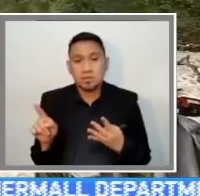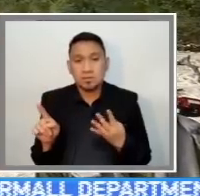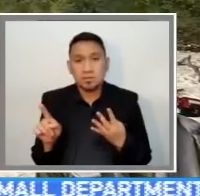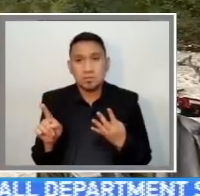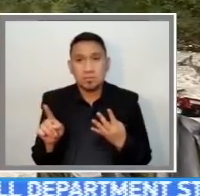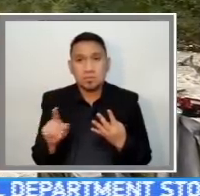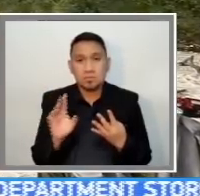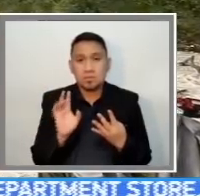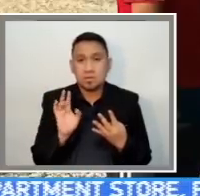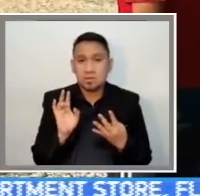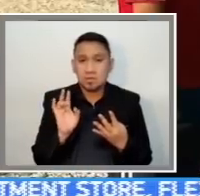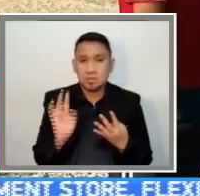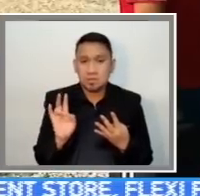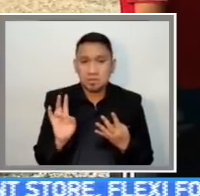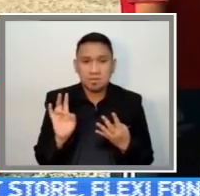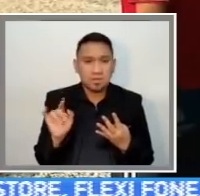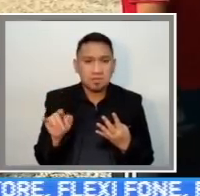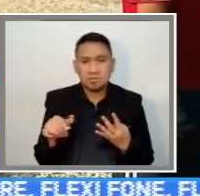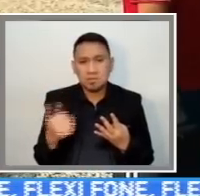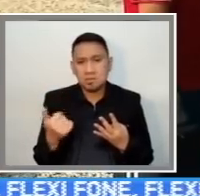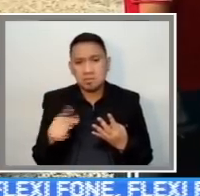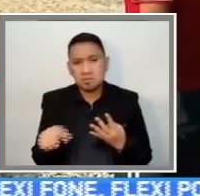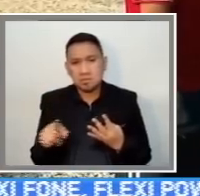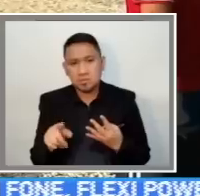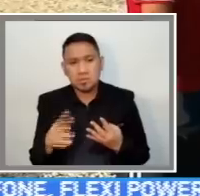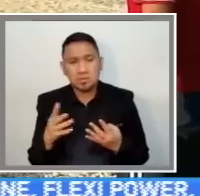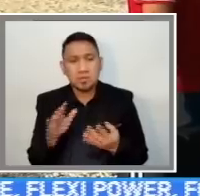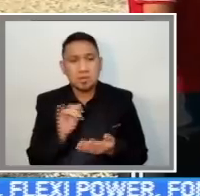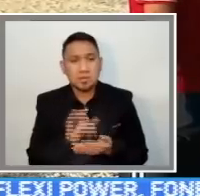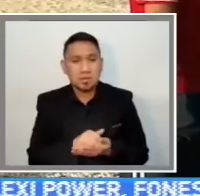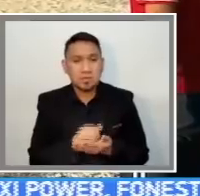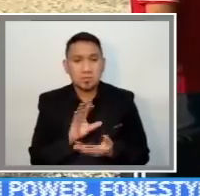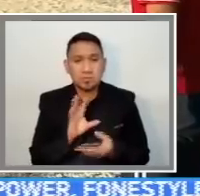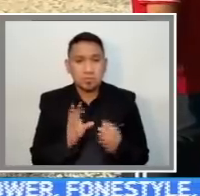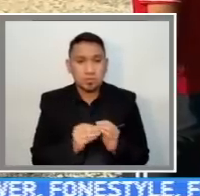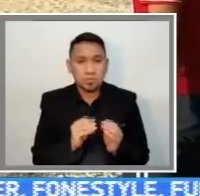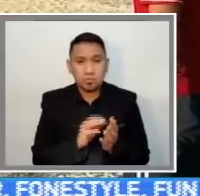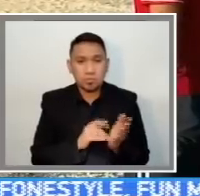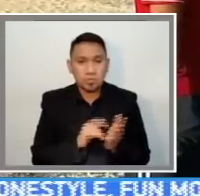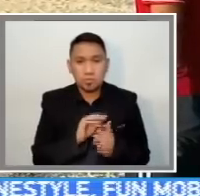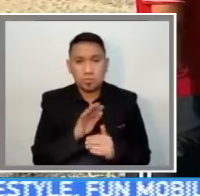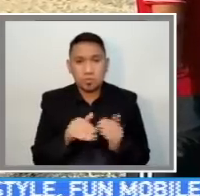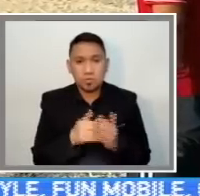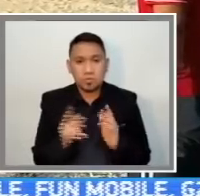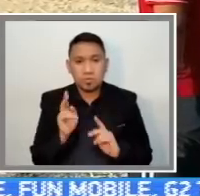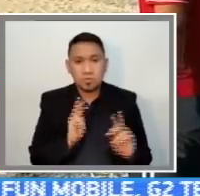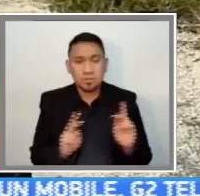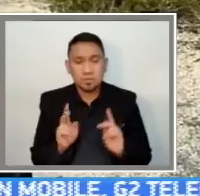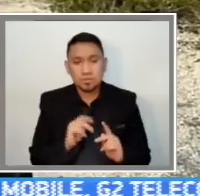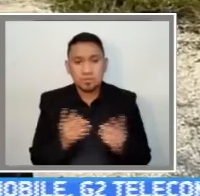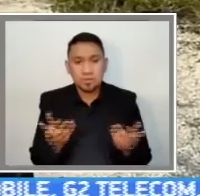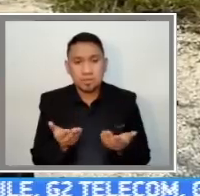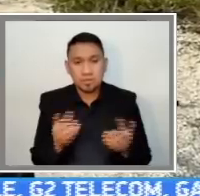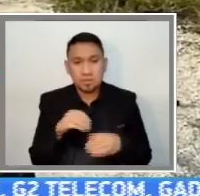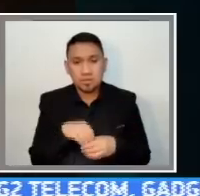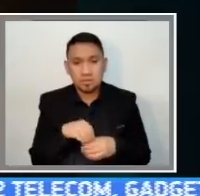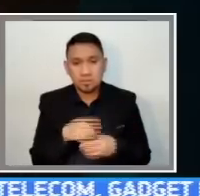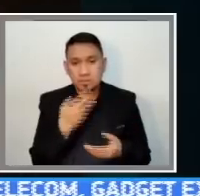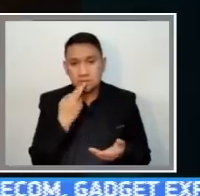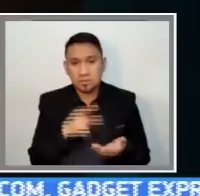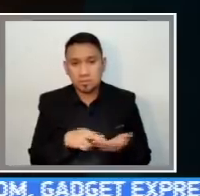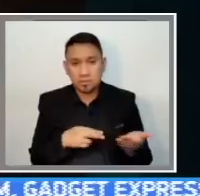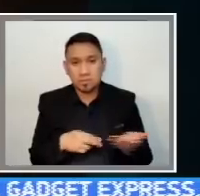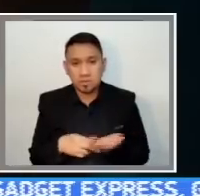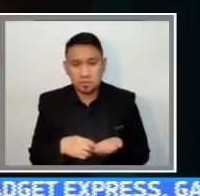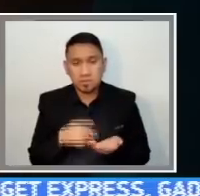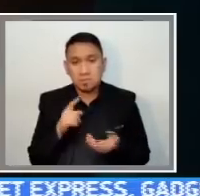na missing. So, yun po yung allegations at saka mga assertions na report na kailangan pang